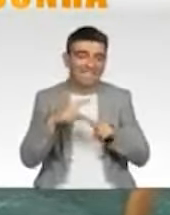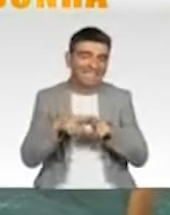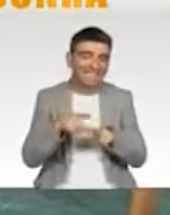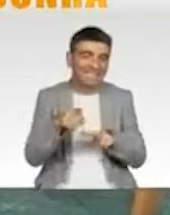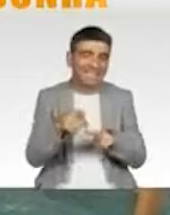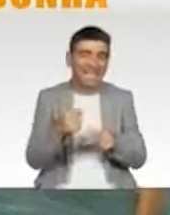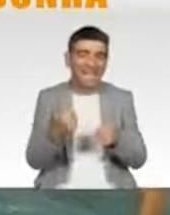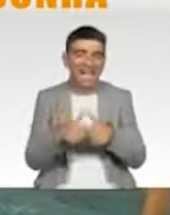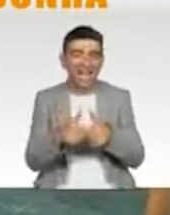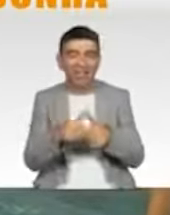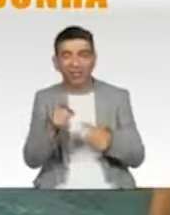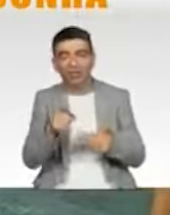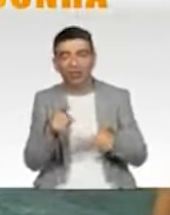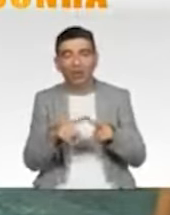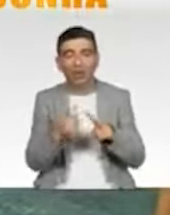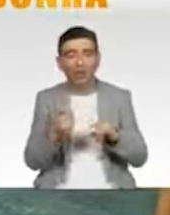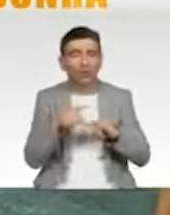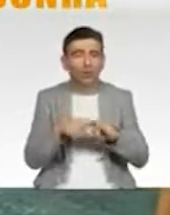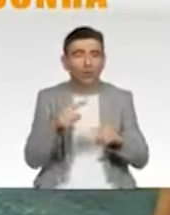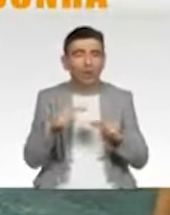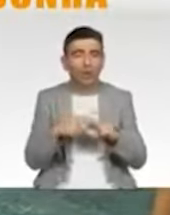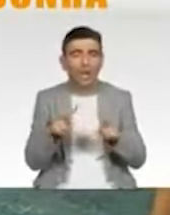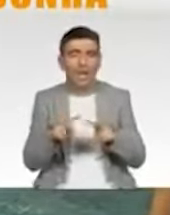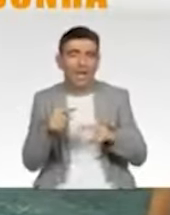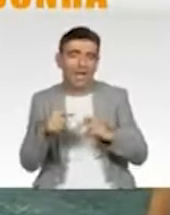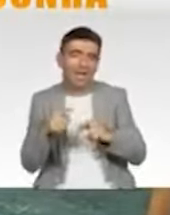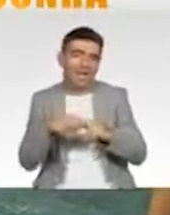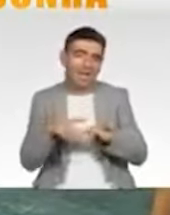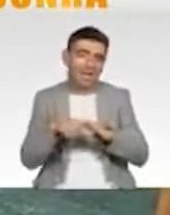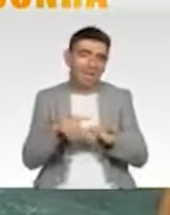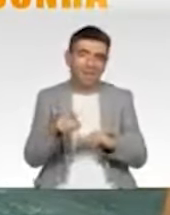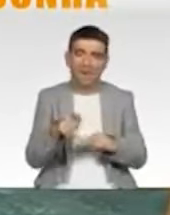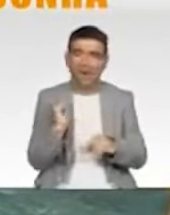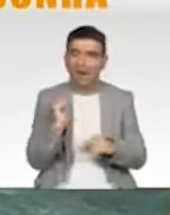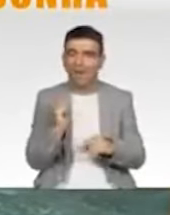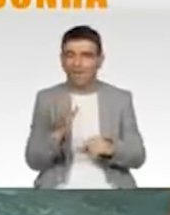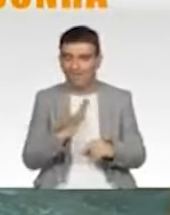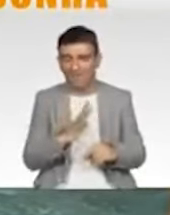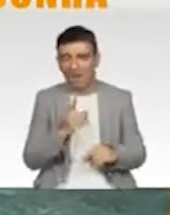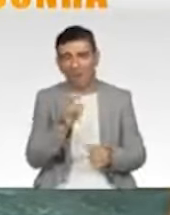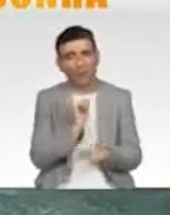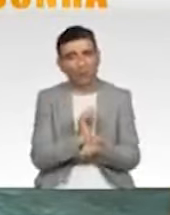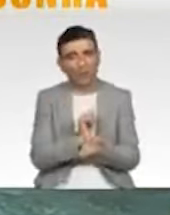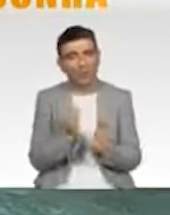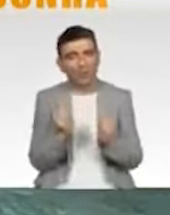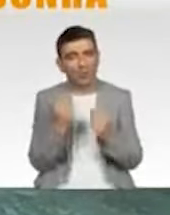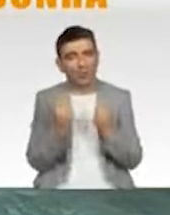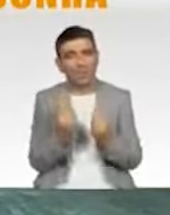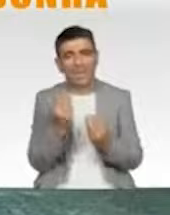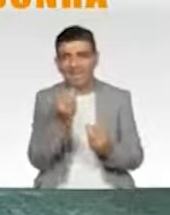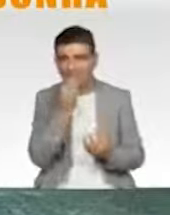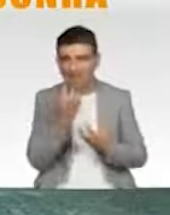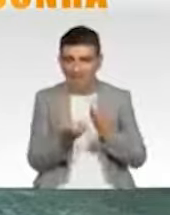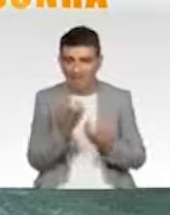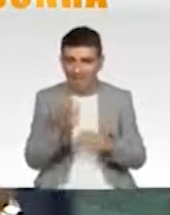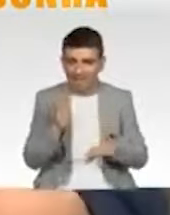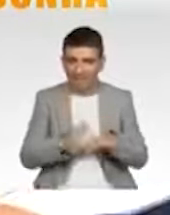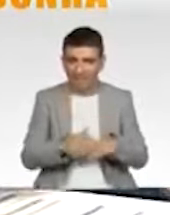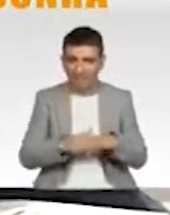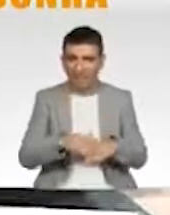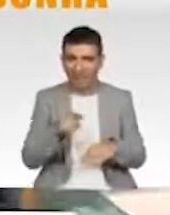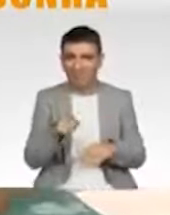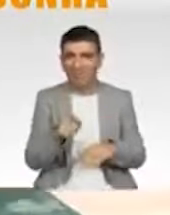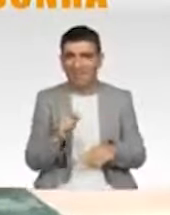Nuh Emrah Seren. Onlarla birlikte mutfakta çok güzel yemekler yapacağız. Ve Fadila'ya Emrah'ın